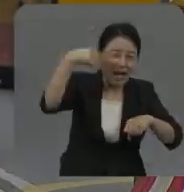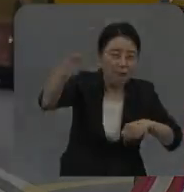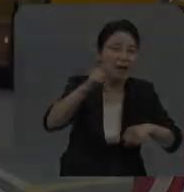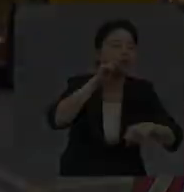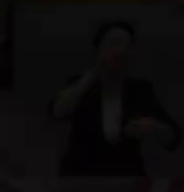surveillance du déversement